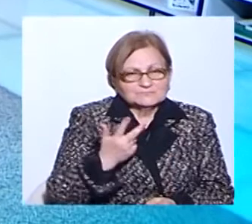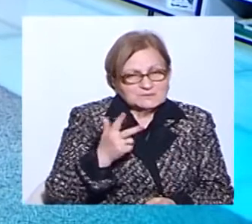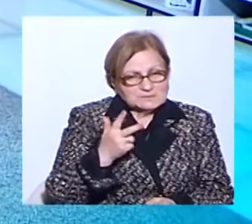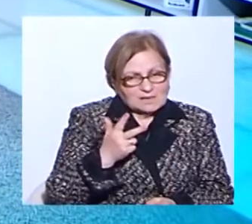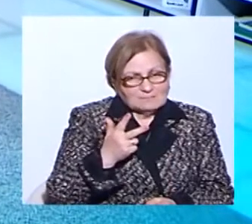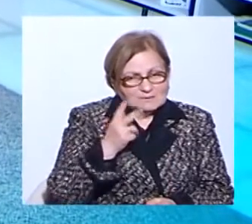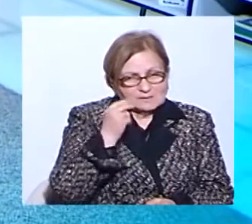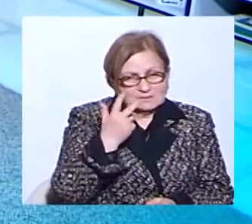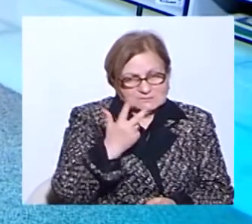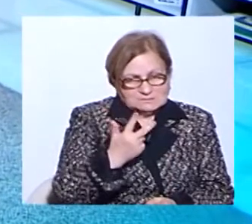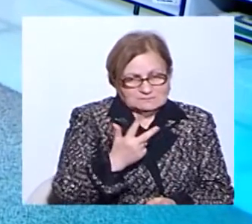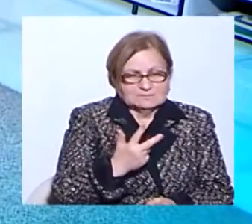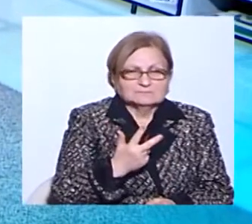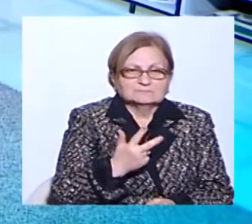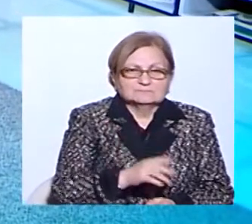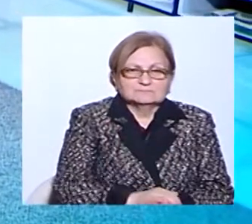Samians.